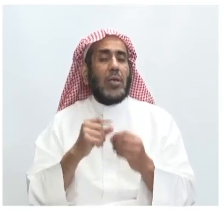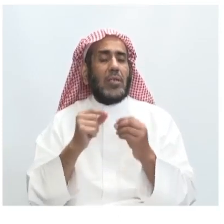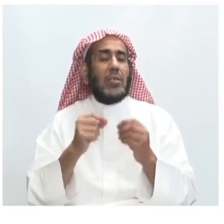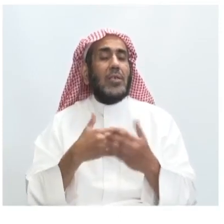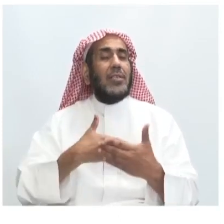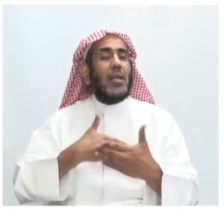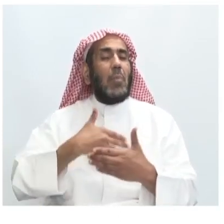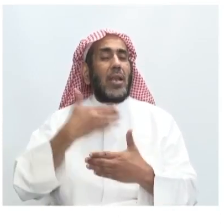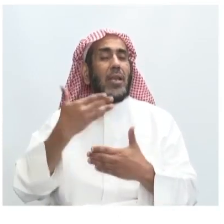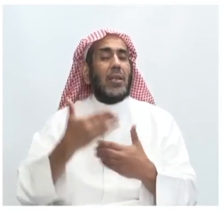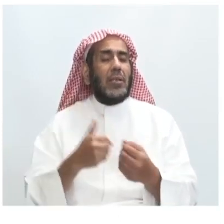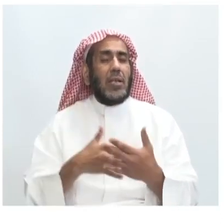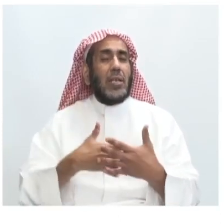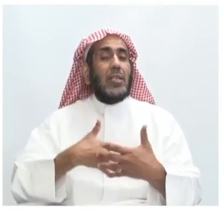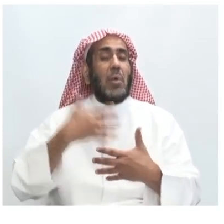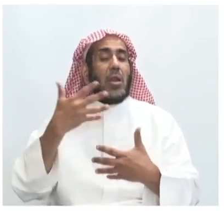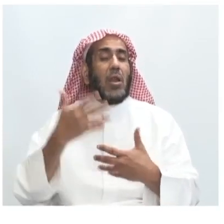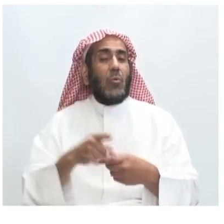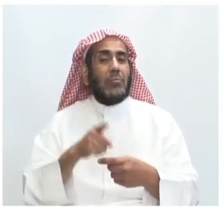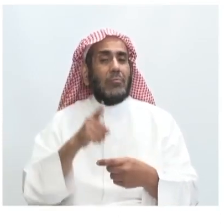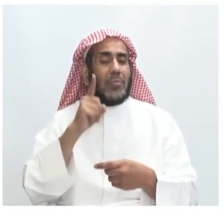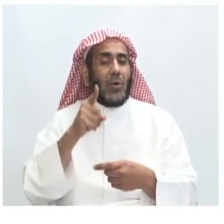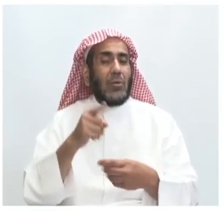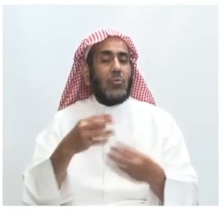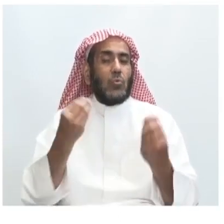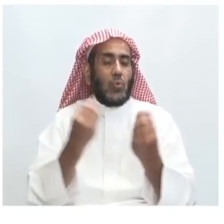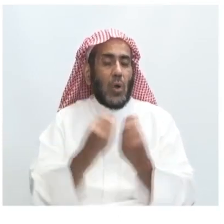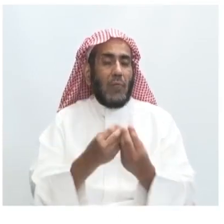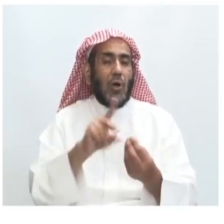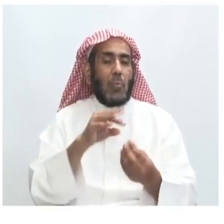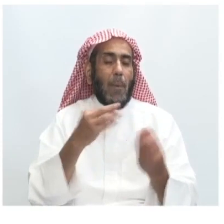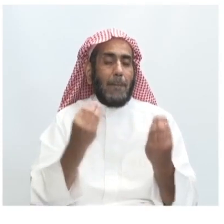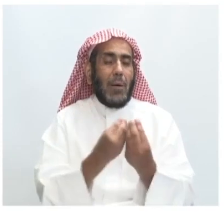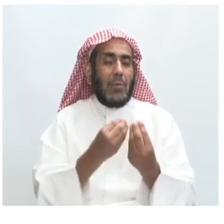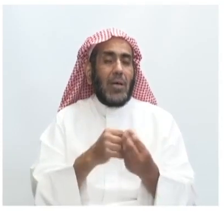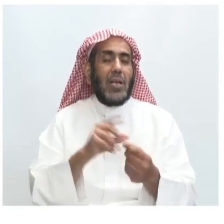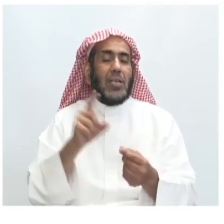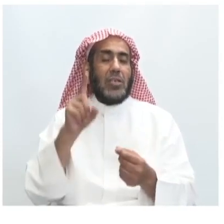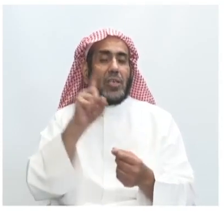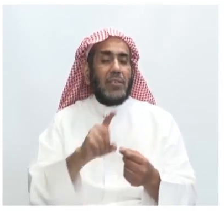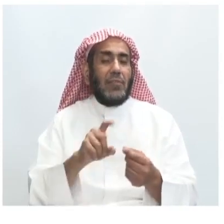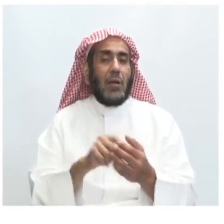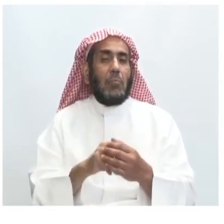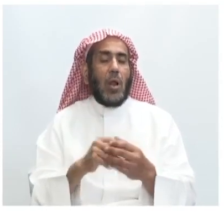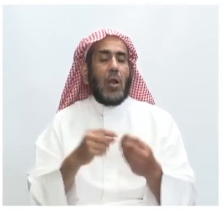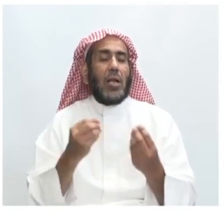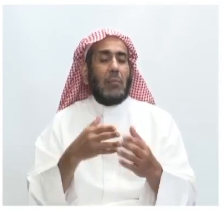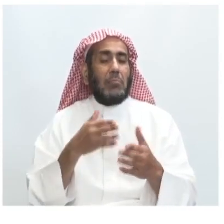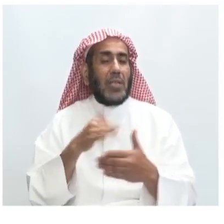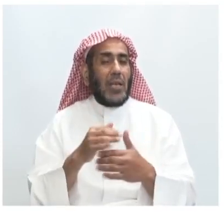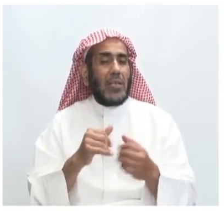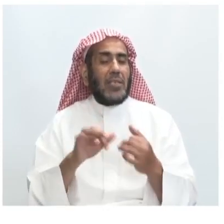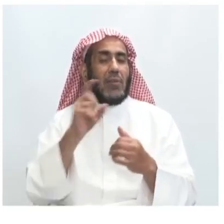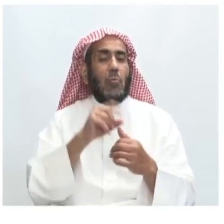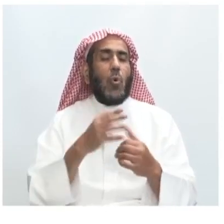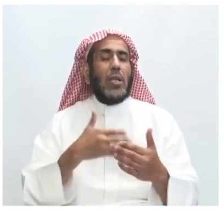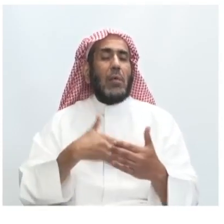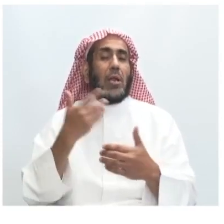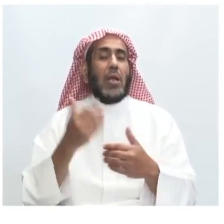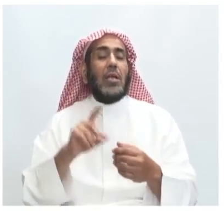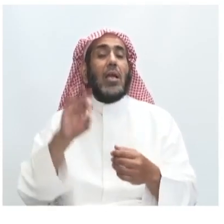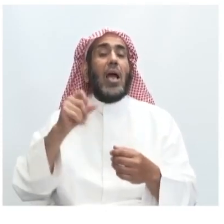التمني يعني وكانهم يتمنان بان ترافقهما على شكل استفهام لكنه اتى بطريقه استفهام هو يتمنى